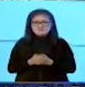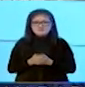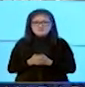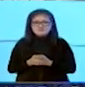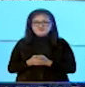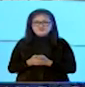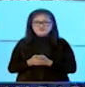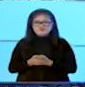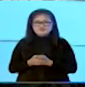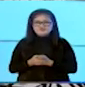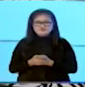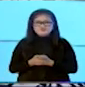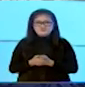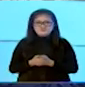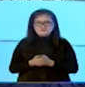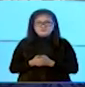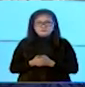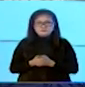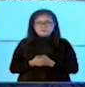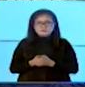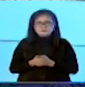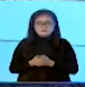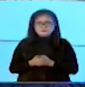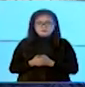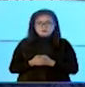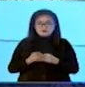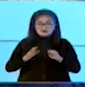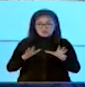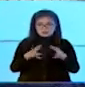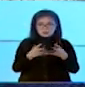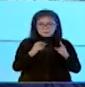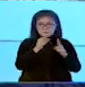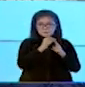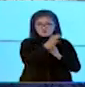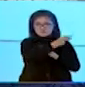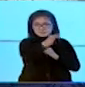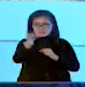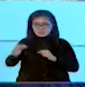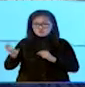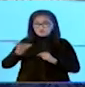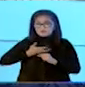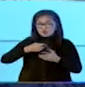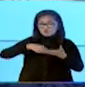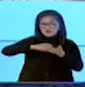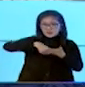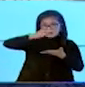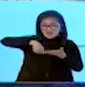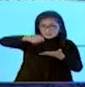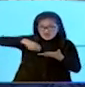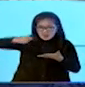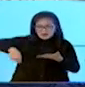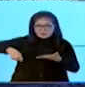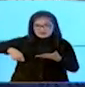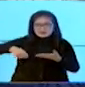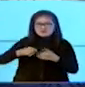di koran tersebut datang kembali bersama rombongan provinsi dan ingin menandatangani ilmu you di depan forum itu